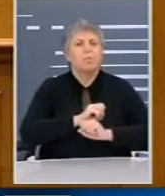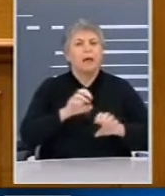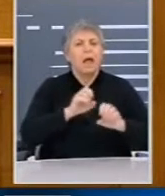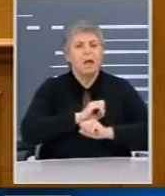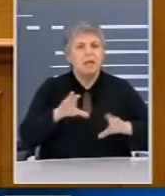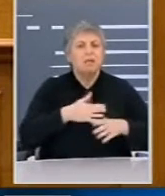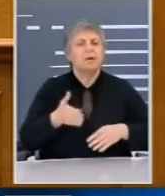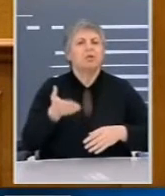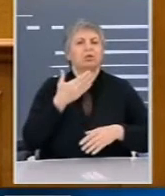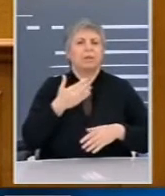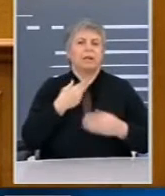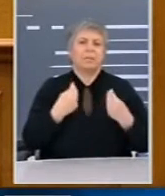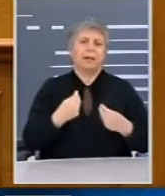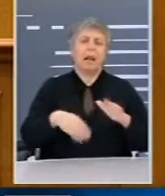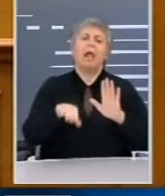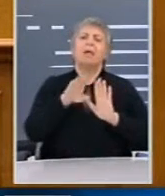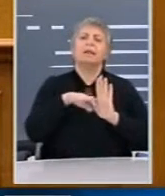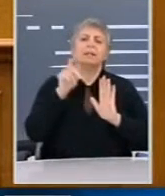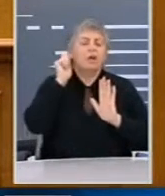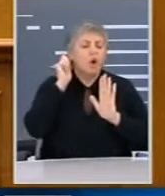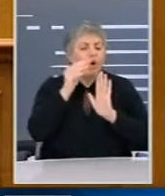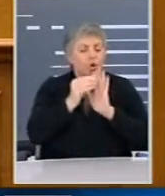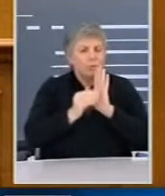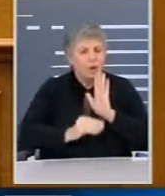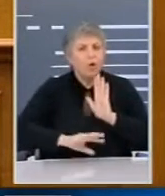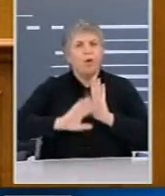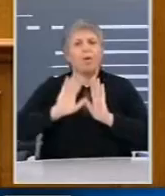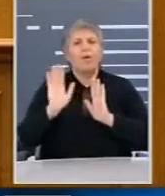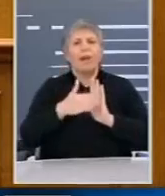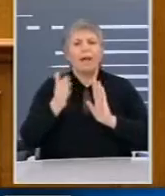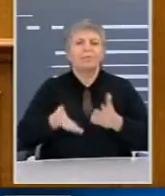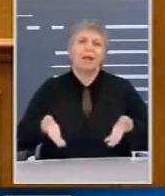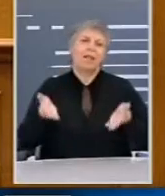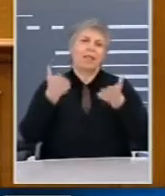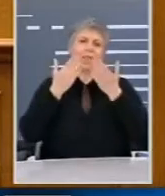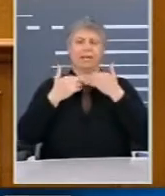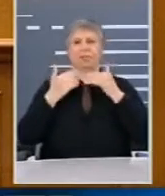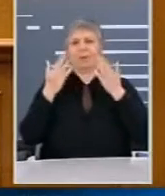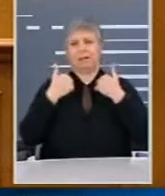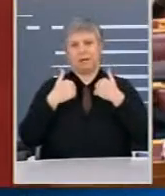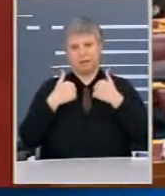είχαμε τις καταστάσεις για να μπορέσουν να δικαιολογήσουμε τα δάνεια όσοι είχαν.